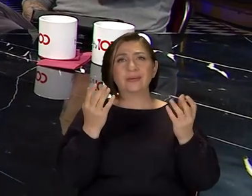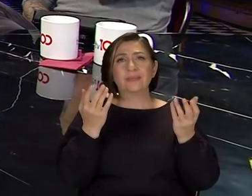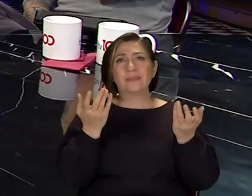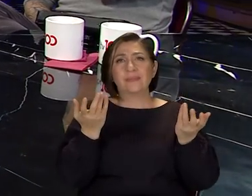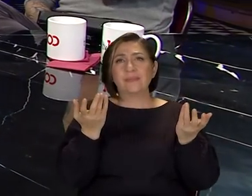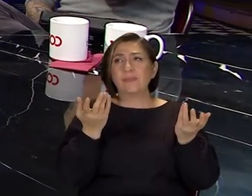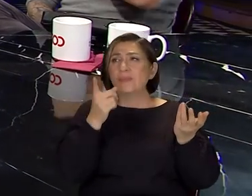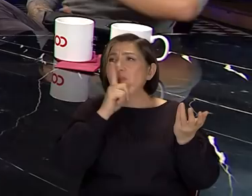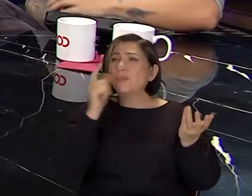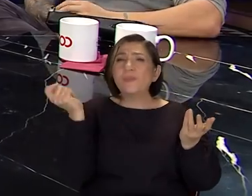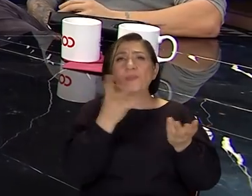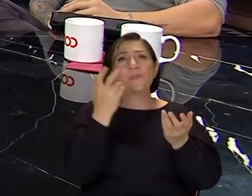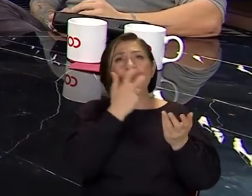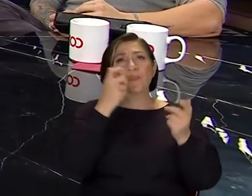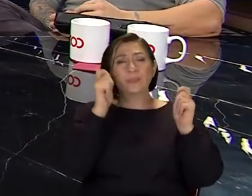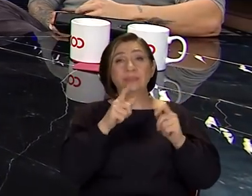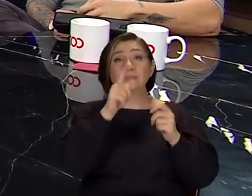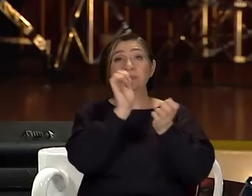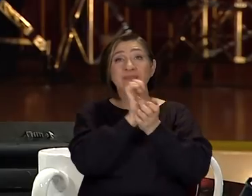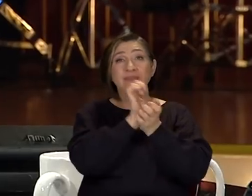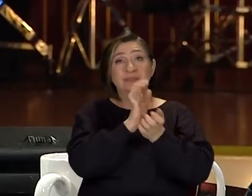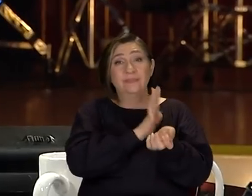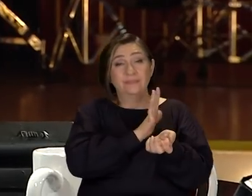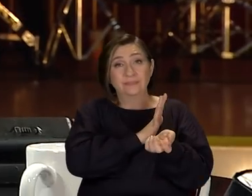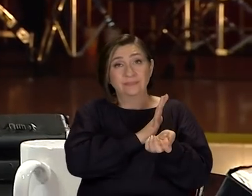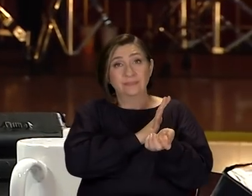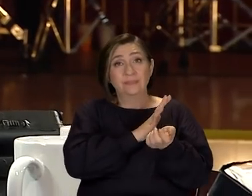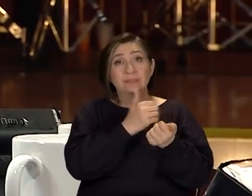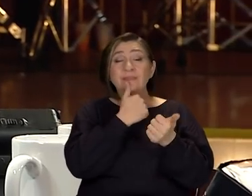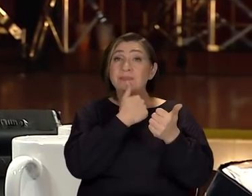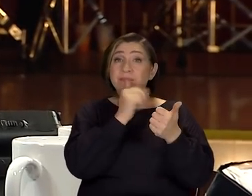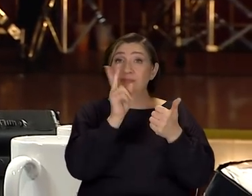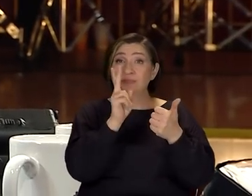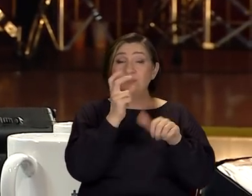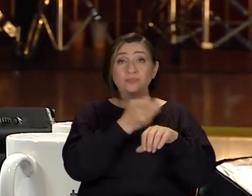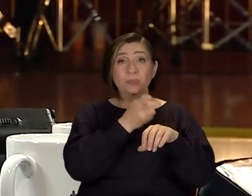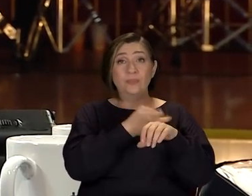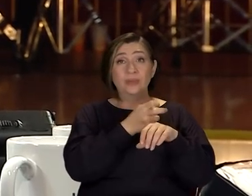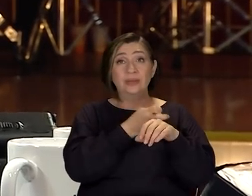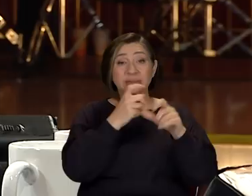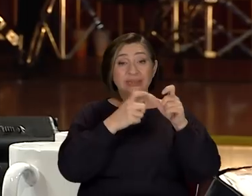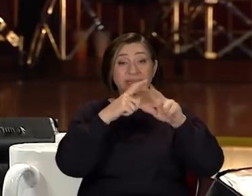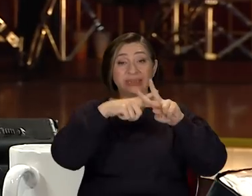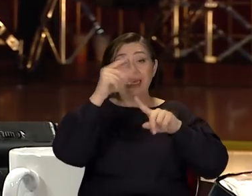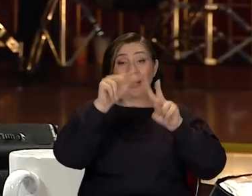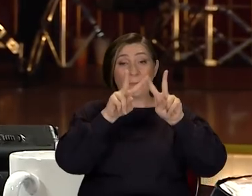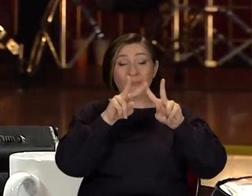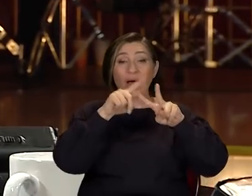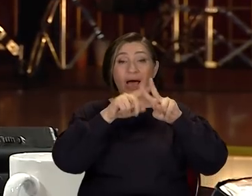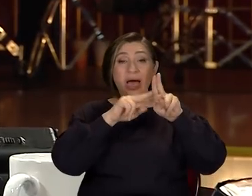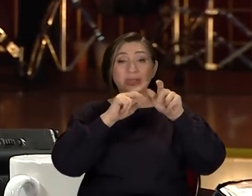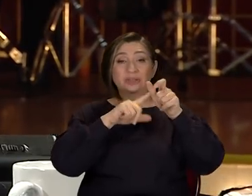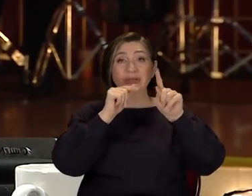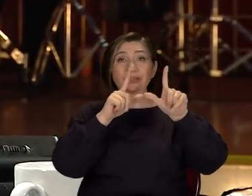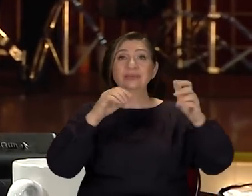yani yüzlerce şarkı ama yapmışım. Sende de bir aile var şekerim. Şimdi baba, evet. Maşallah Sayın Akçıl. Evet. Keman virtüözü